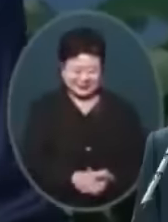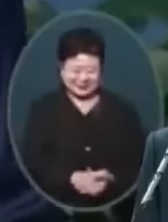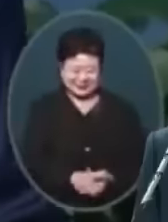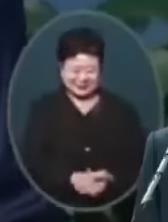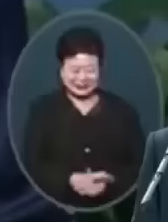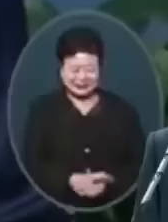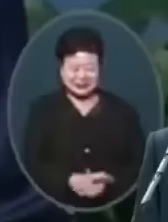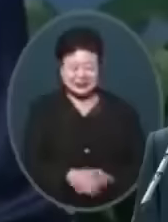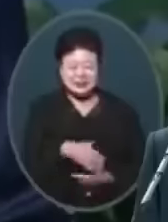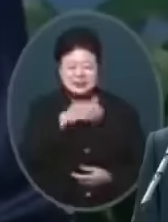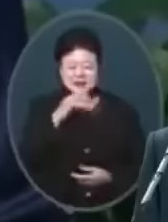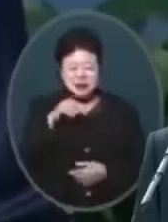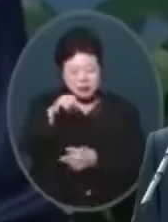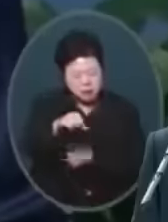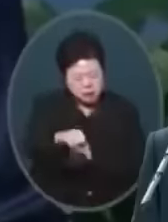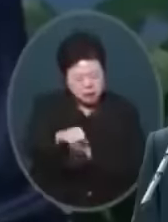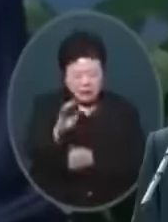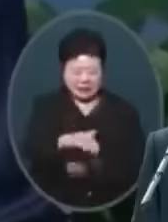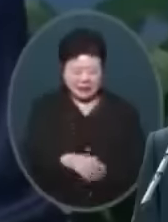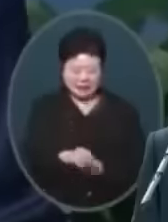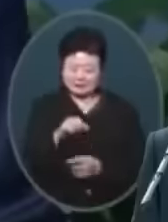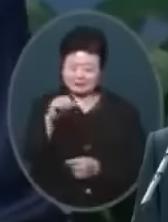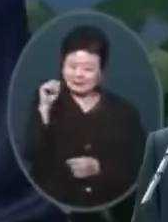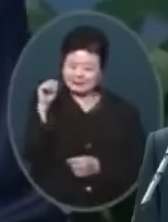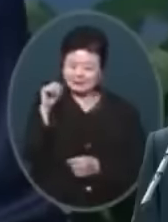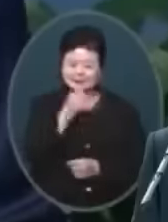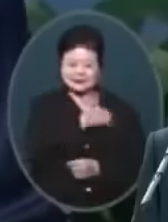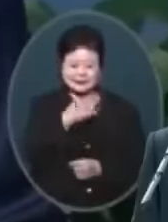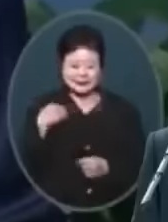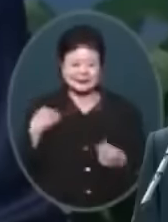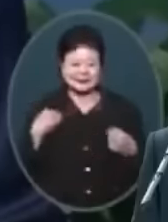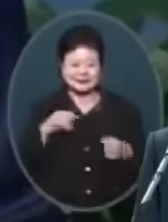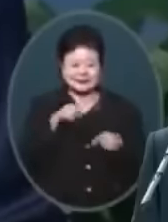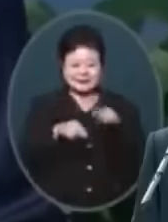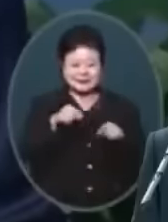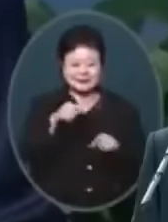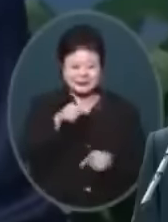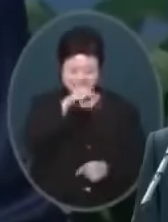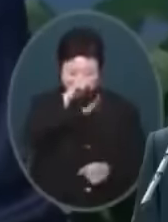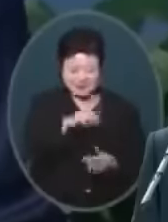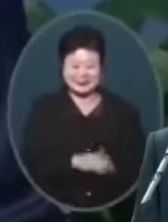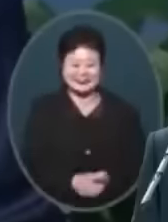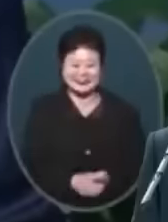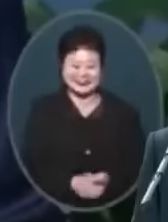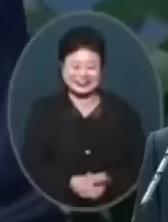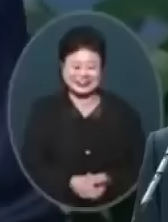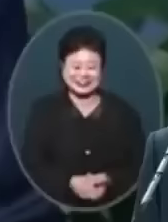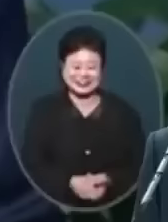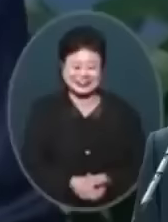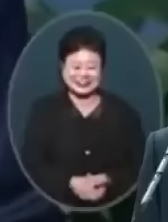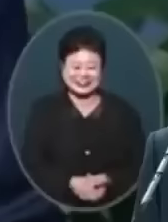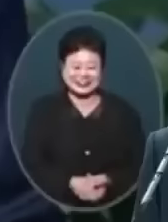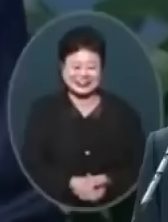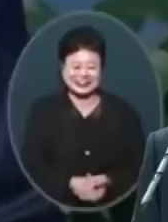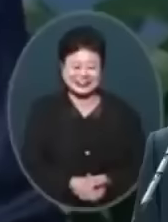별로 보기 좋지 않은데 몸조차가 그게 되면 안 되지 않냐 생각이 나는 것입니다.